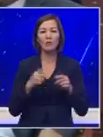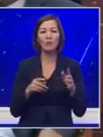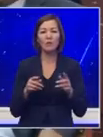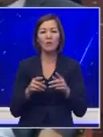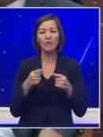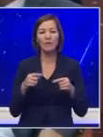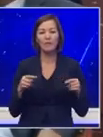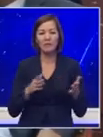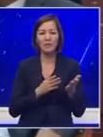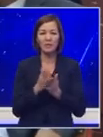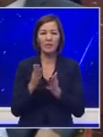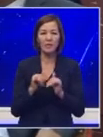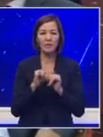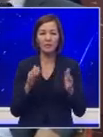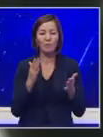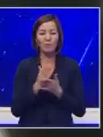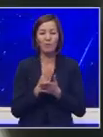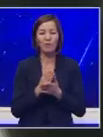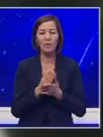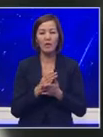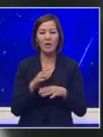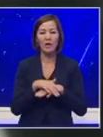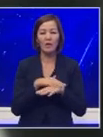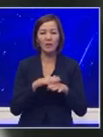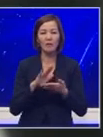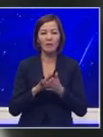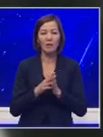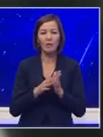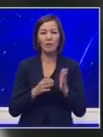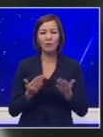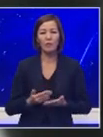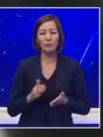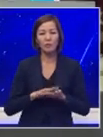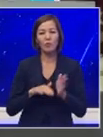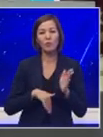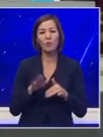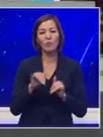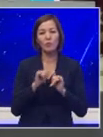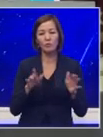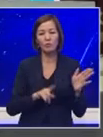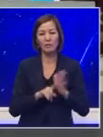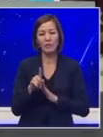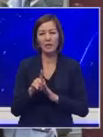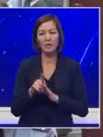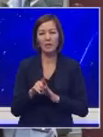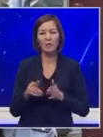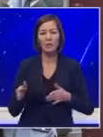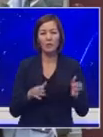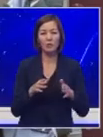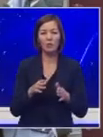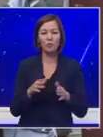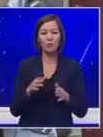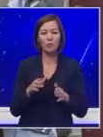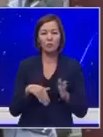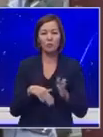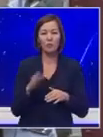өзге де салаларда өрлеу бар. Аудан азаматтарының әлеуметтік тұрмыстық жағдайы оңалған, сондай-ақ жол сапасы да жақсарып